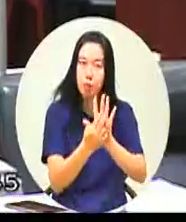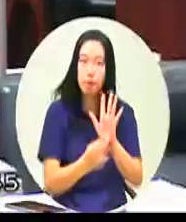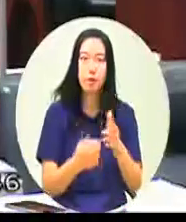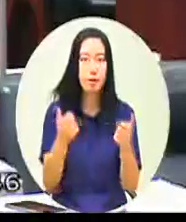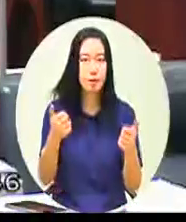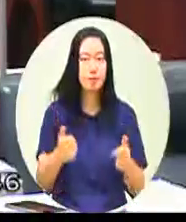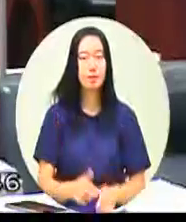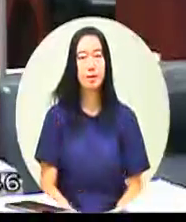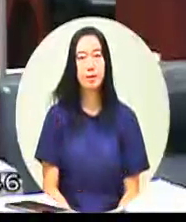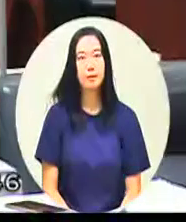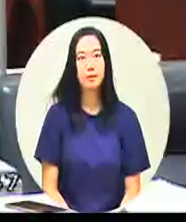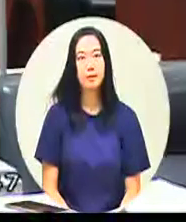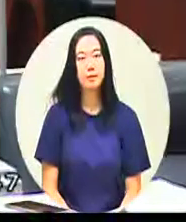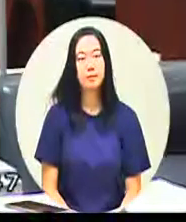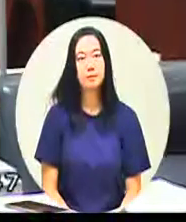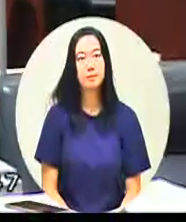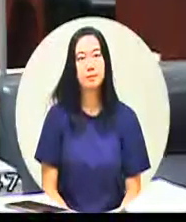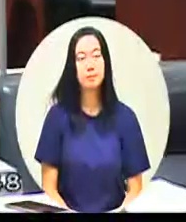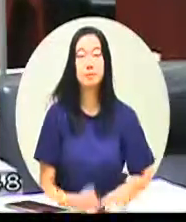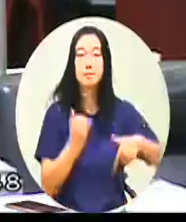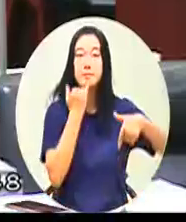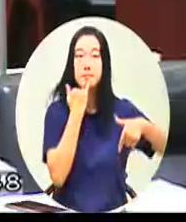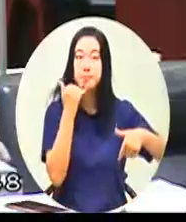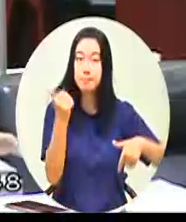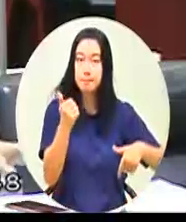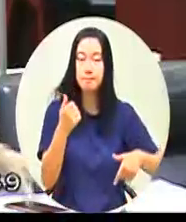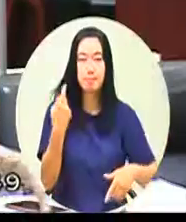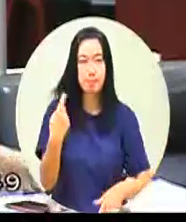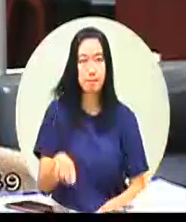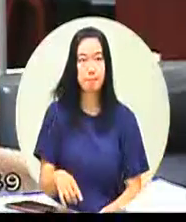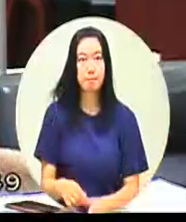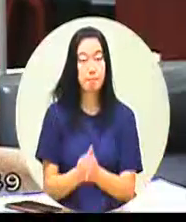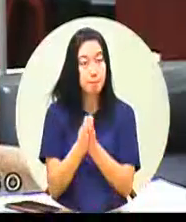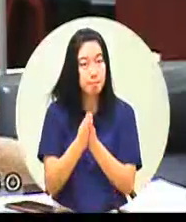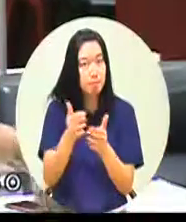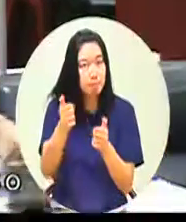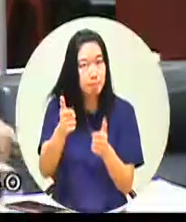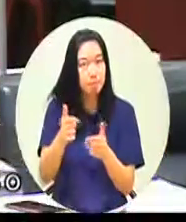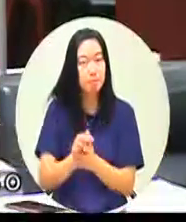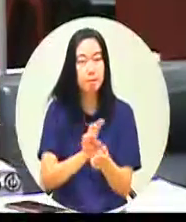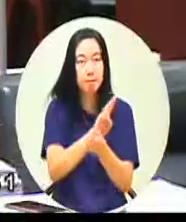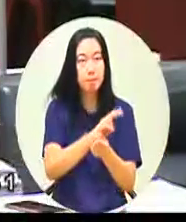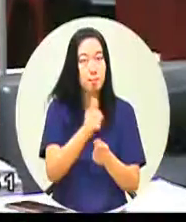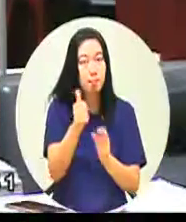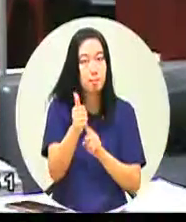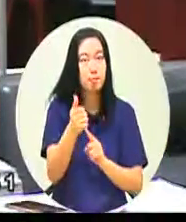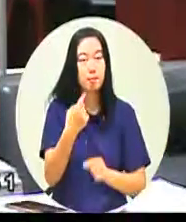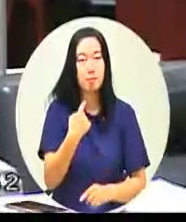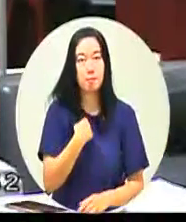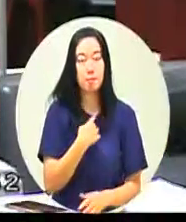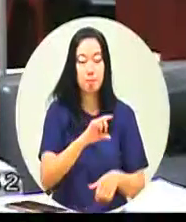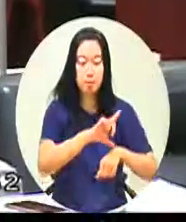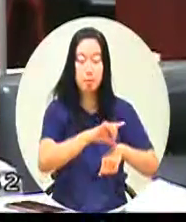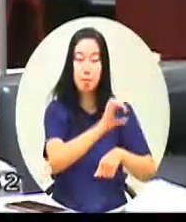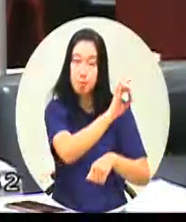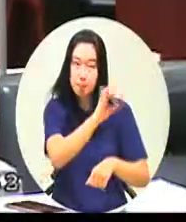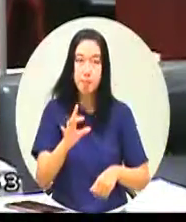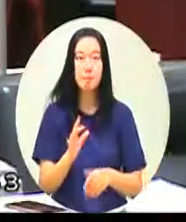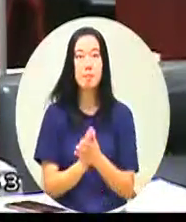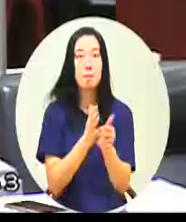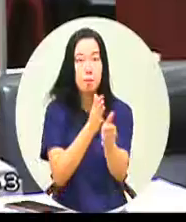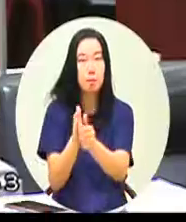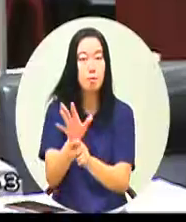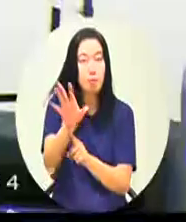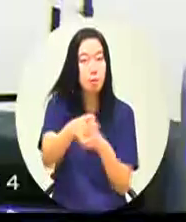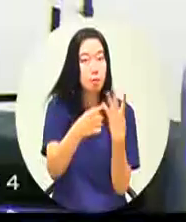谢。 好，请何前锋议员。 谢谢主席吼，阿弟加马先感谢吼，那林富宝林议员就前锋吼，一电话时间来请教咱农